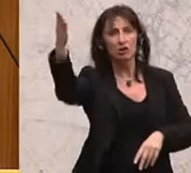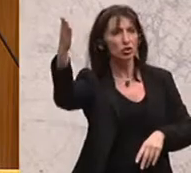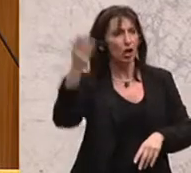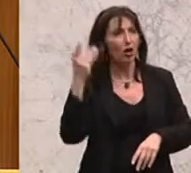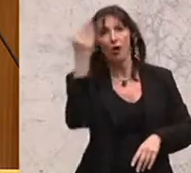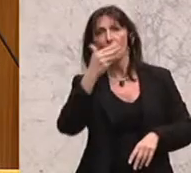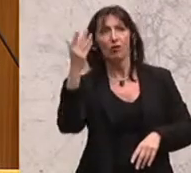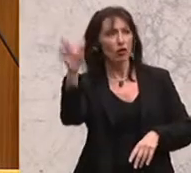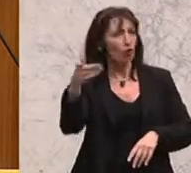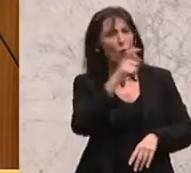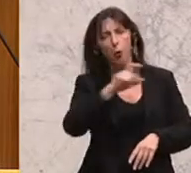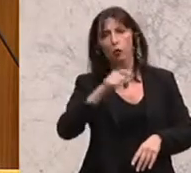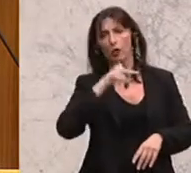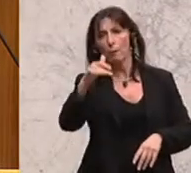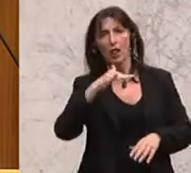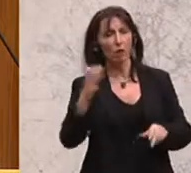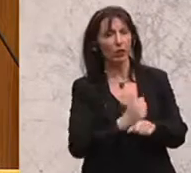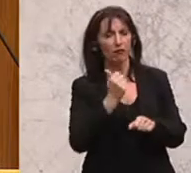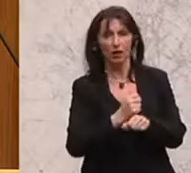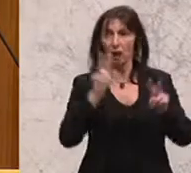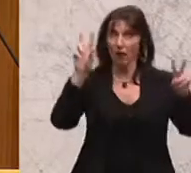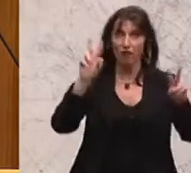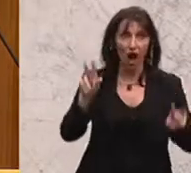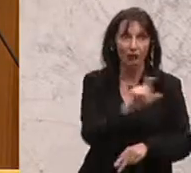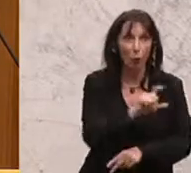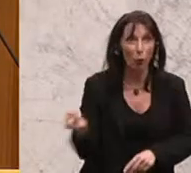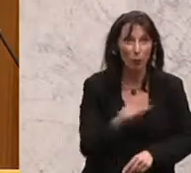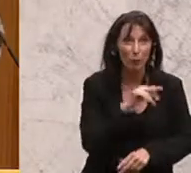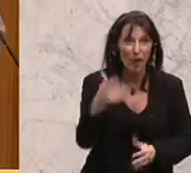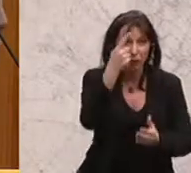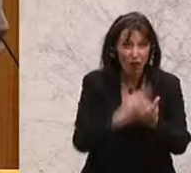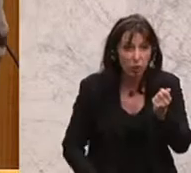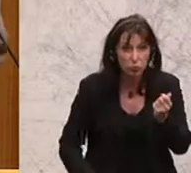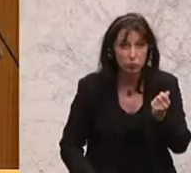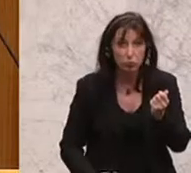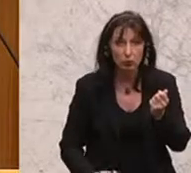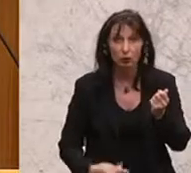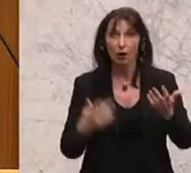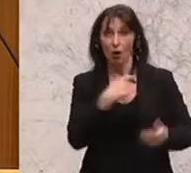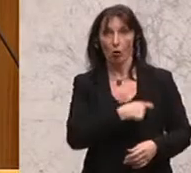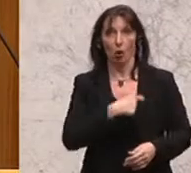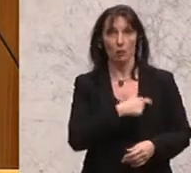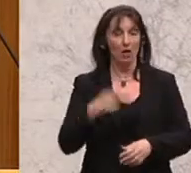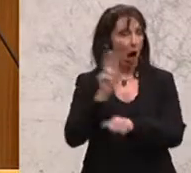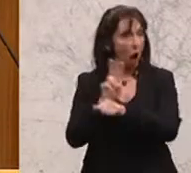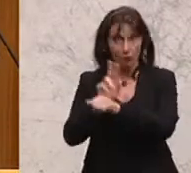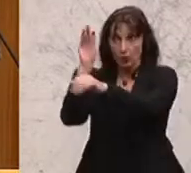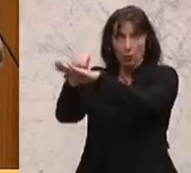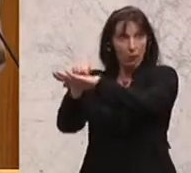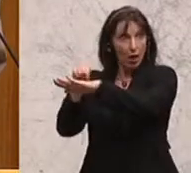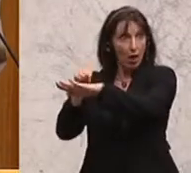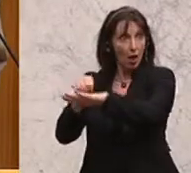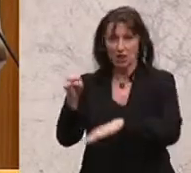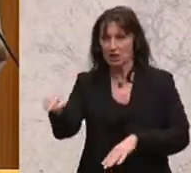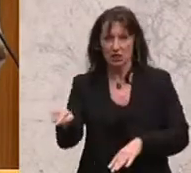von hunderte Millionen Gewinn zahlen, obwohl hunderte Millionen Verlust waren. Das ist sogar noch von der Kommissärin in die Aufsicht gemeldet worden, die in